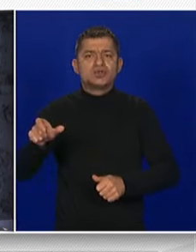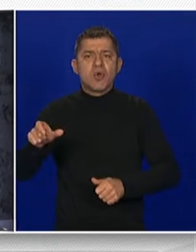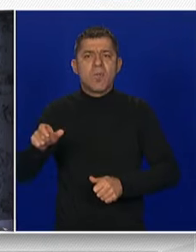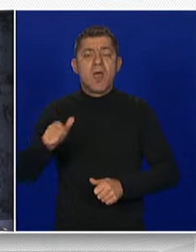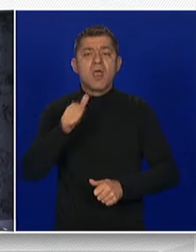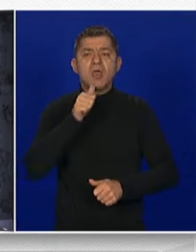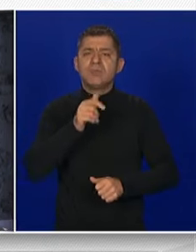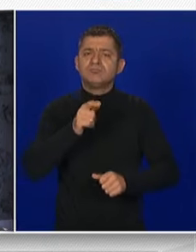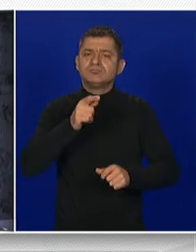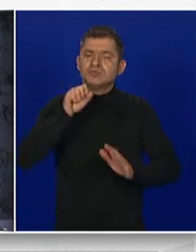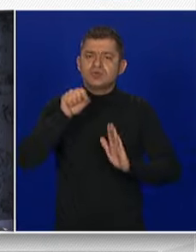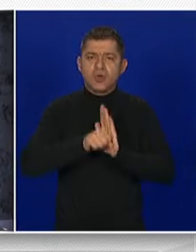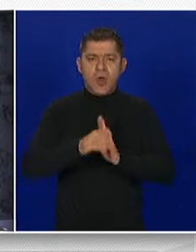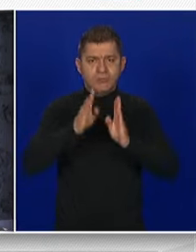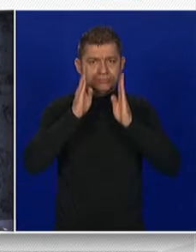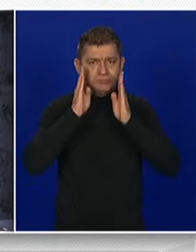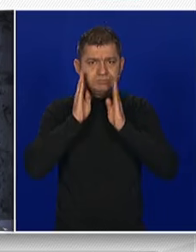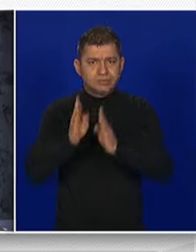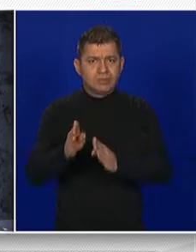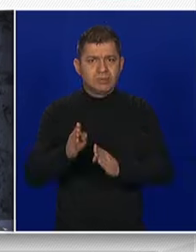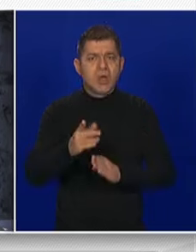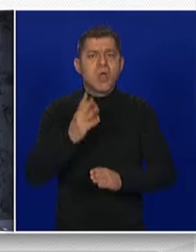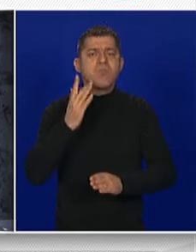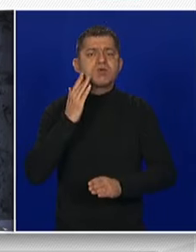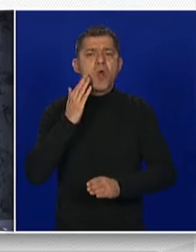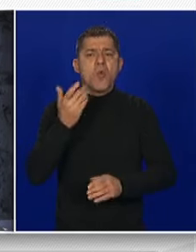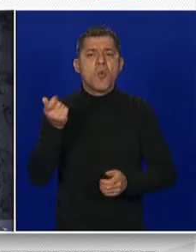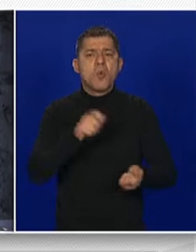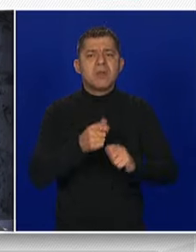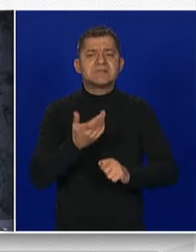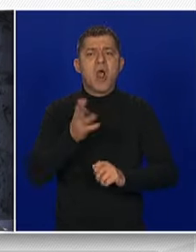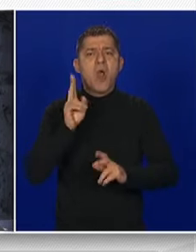pridržavati ograničenja dopuštenog broja kupaca.